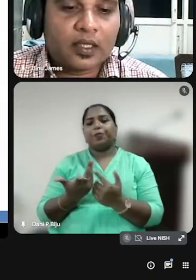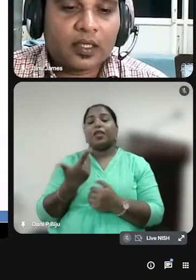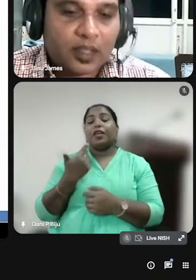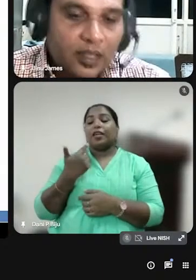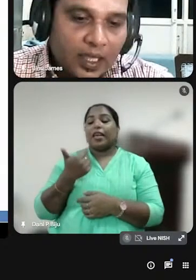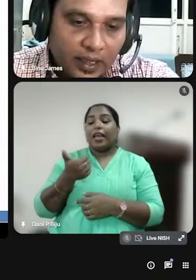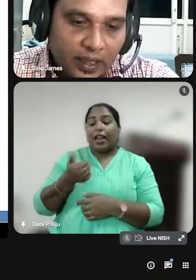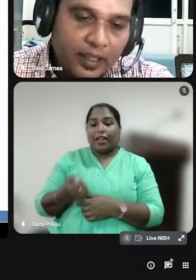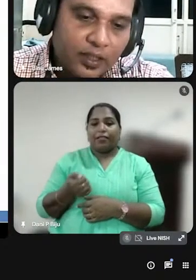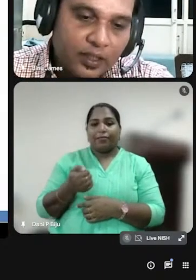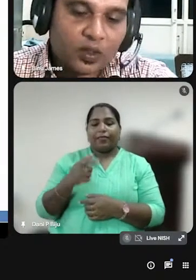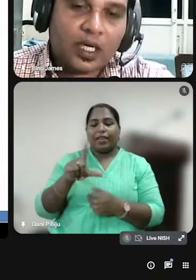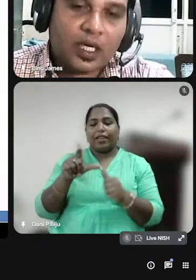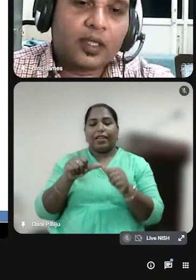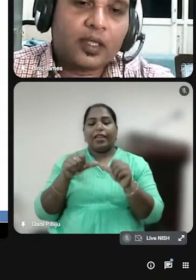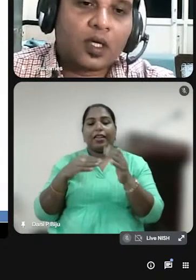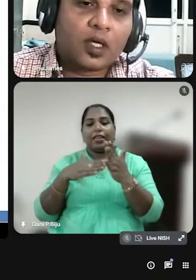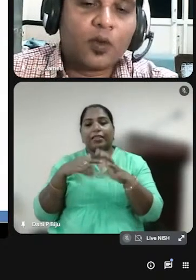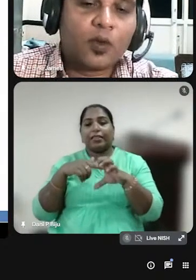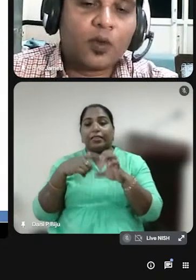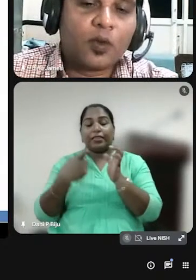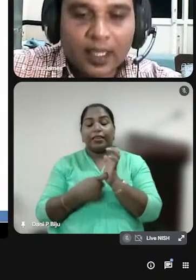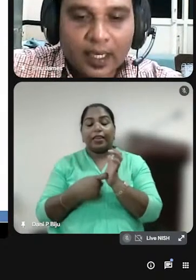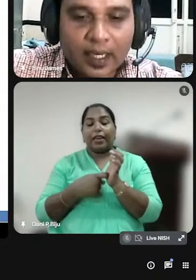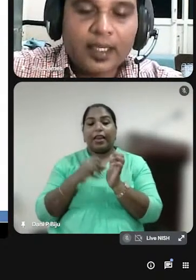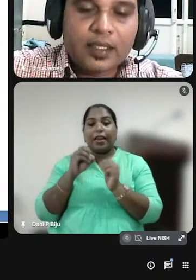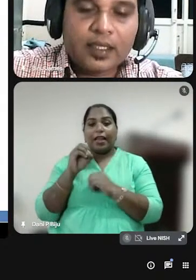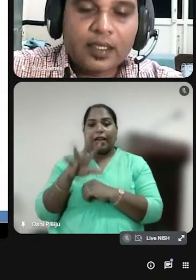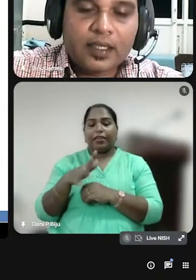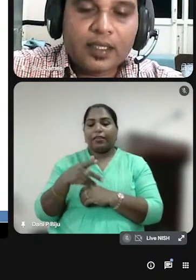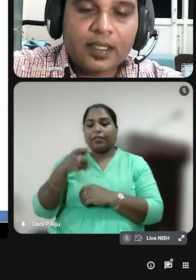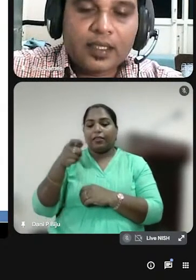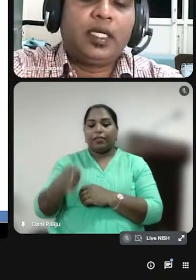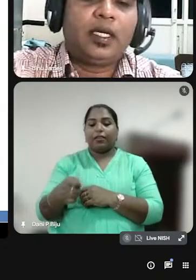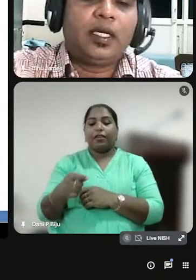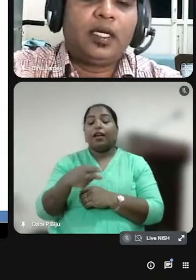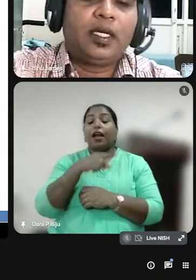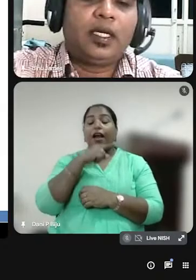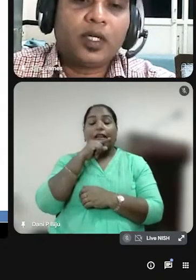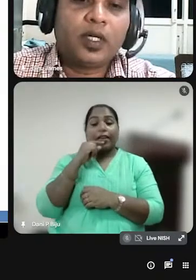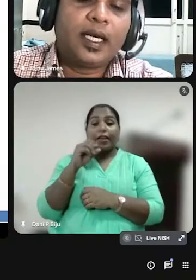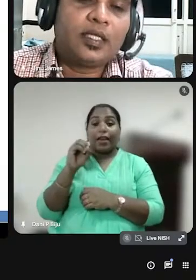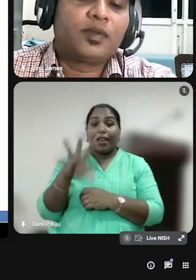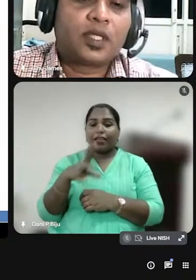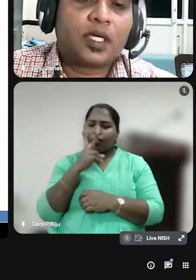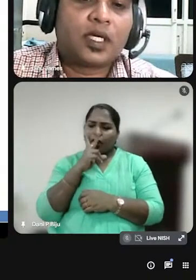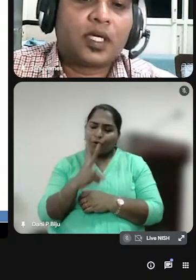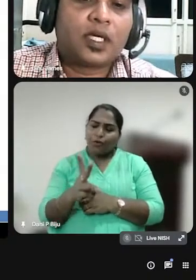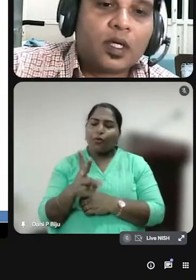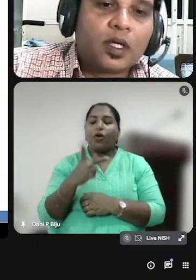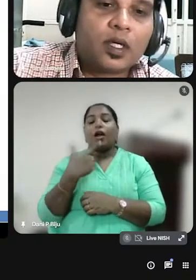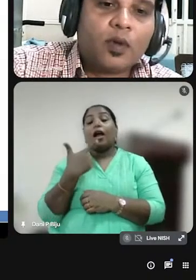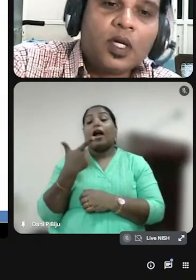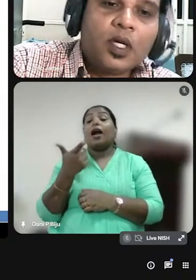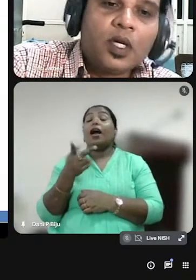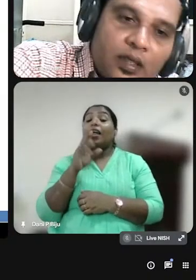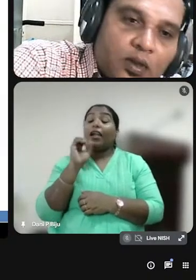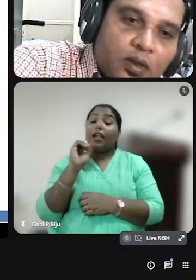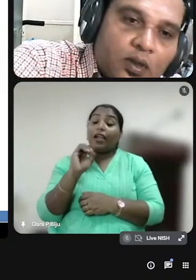വളരെ കൃത്യമായിട്ട് ഈ ലൈറ്റ് നോക്കി കാലെടുത്ത് വെക്കാമോ, ഈ റെഡ് ലൈറ്റ് കണ്ടോ, ഈ ഗ്രീൻ ലൈറ്റ് കണ്ടോ, ഈ ലൈറ്റ് വെച്ച് കാലെടുത്ത്